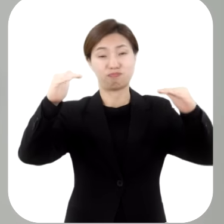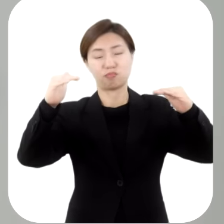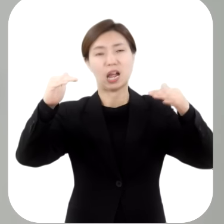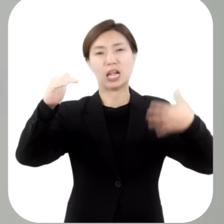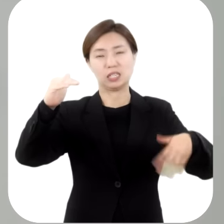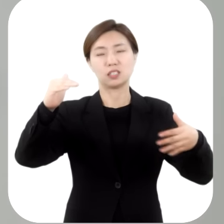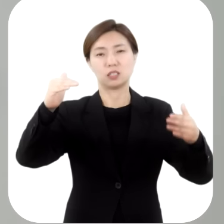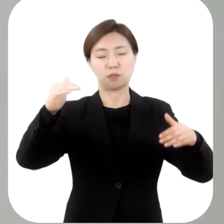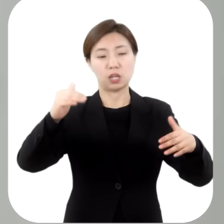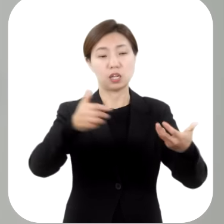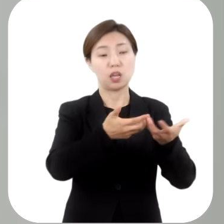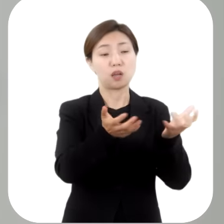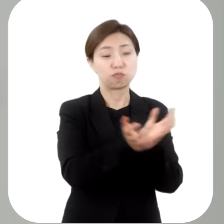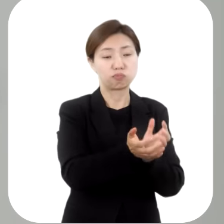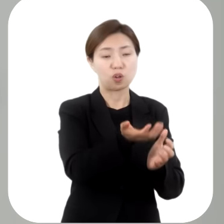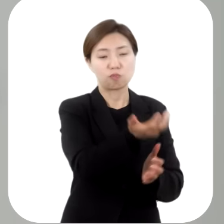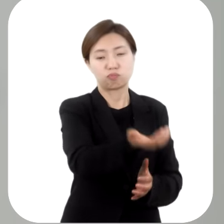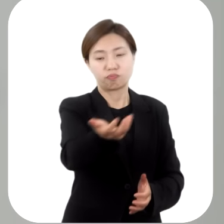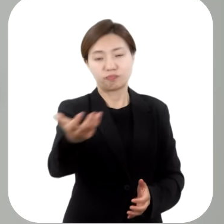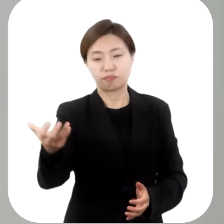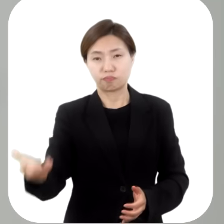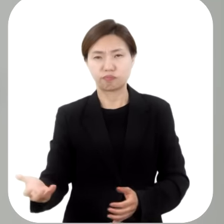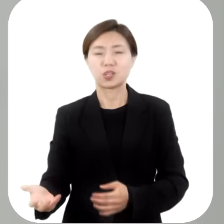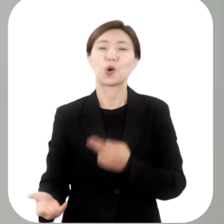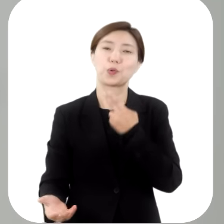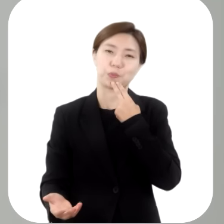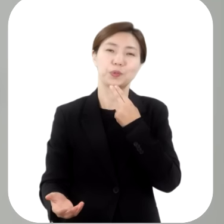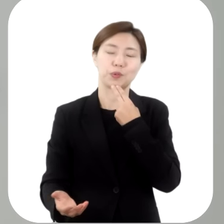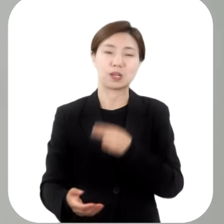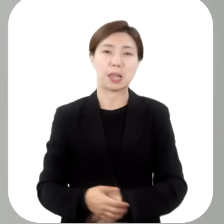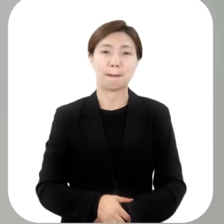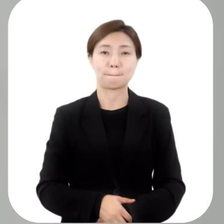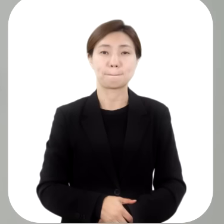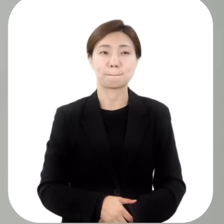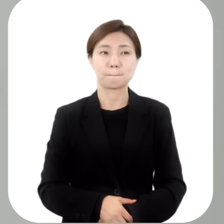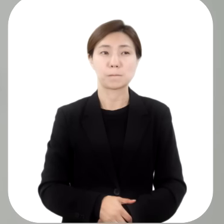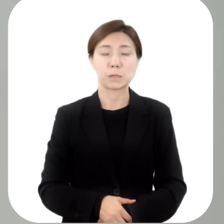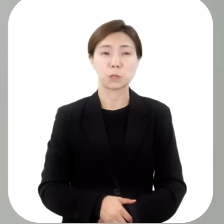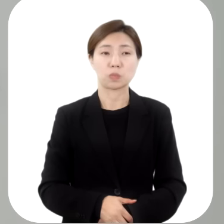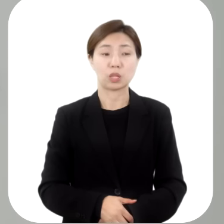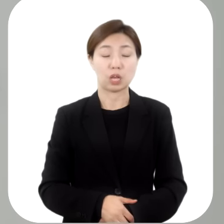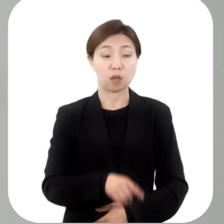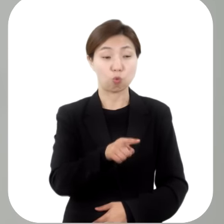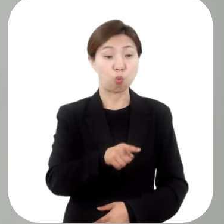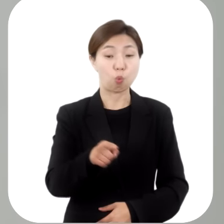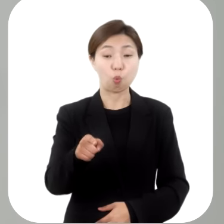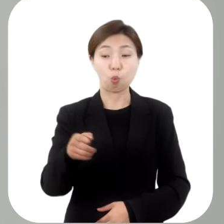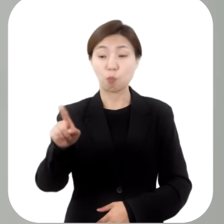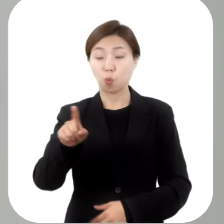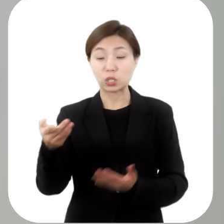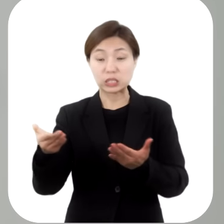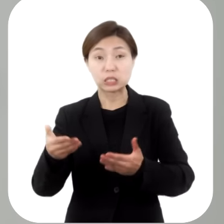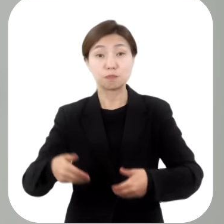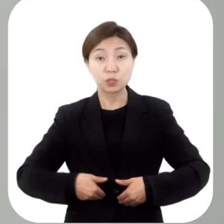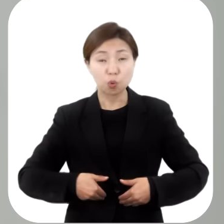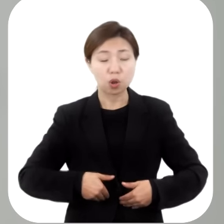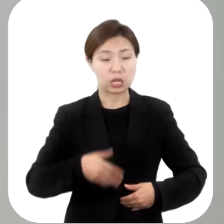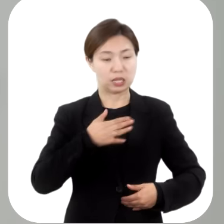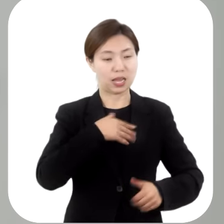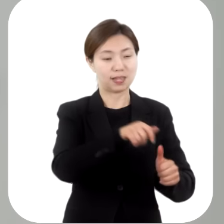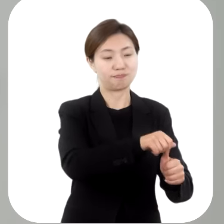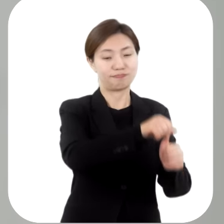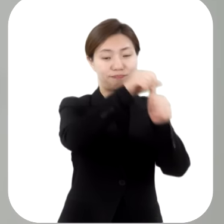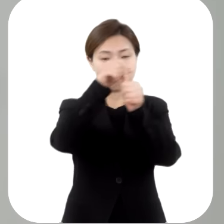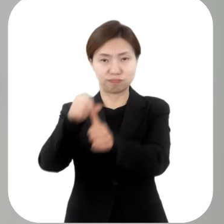이렇게 부서를 계속 옮기는 그런 일은 없어졌다. 필요에 의해서 사람이 옮겨주는 것은